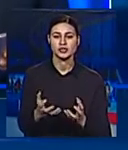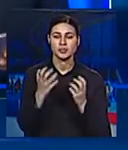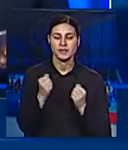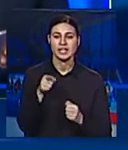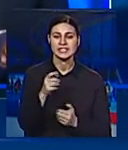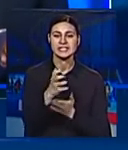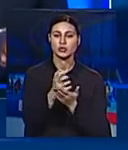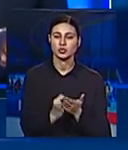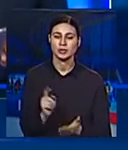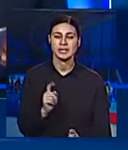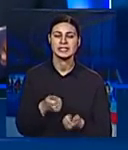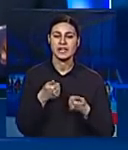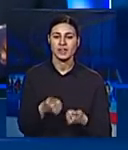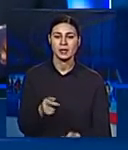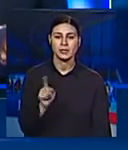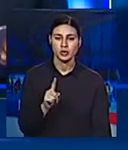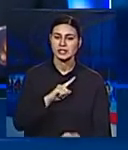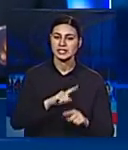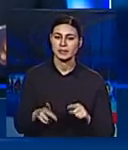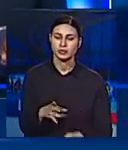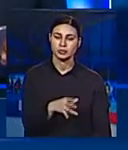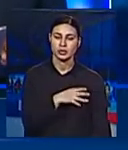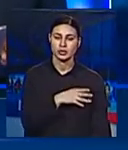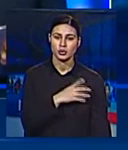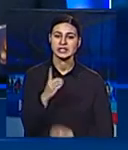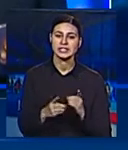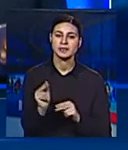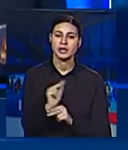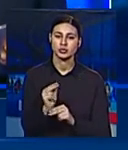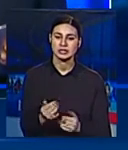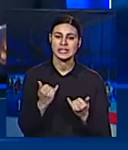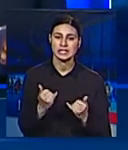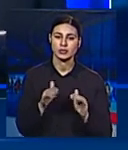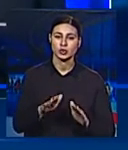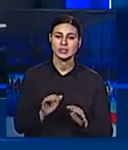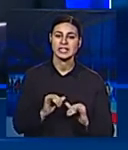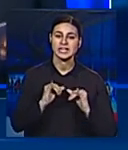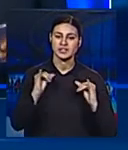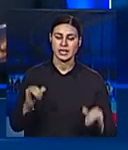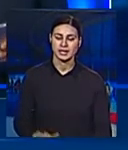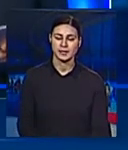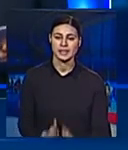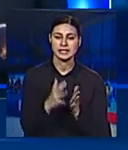ის რესურსები, რომელიც დაგვეხმარება, რომ უფრო სწრაფად მოვახდინოთ ინფრასტრუქტურის თანამედროვე დონეზე განვითარებას. ძალიან